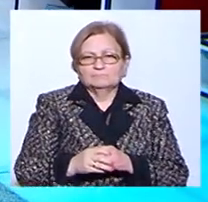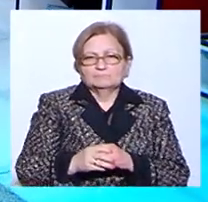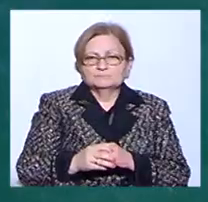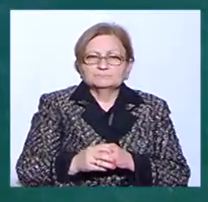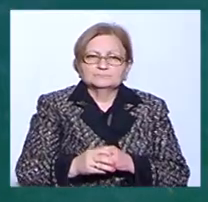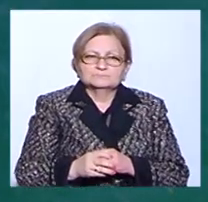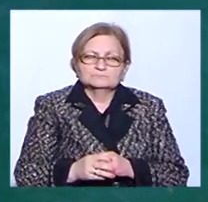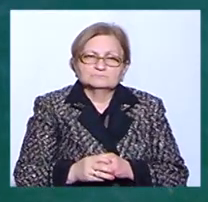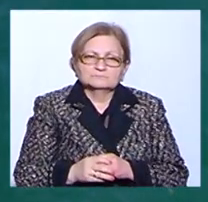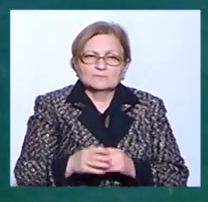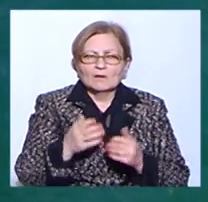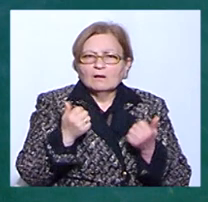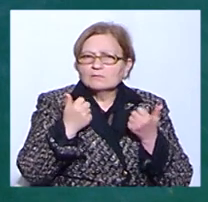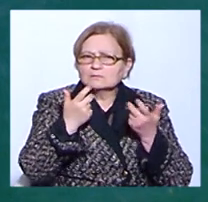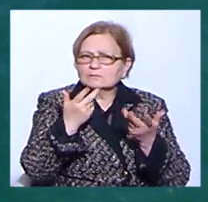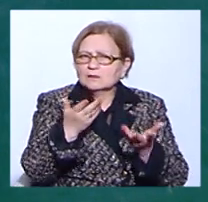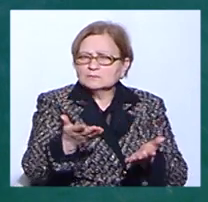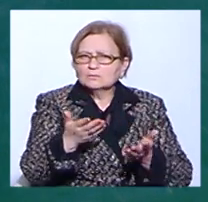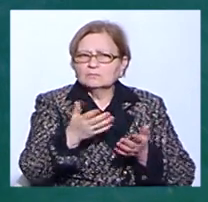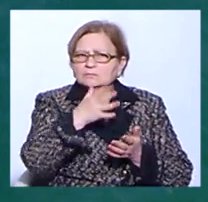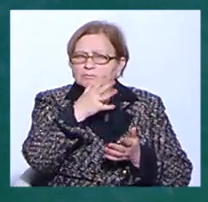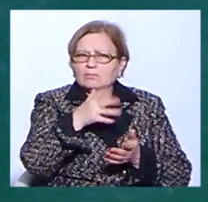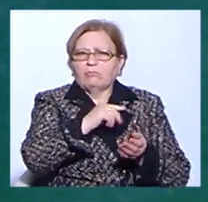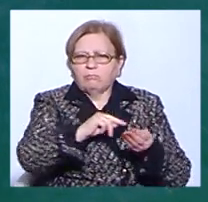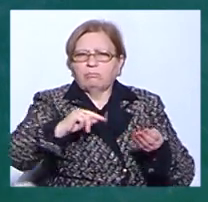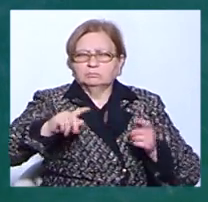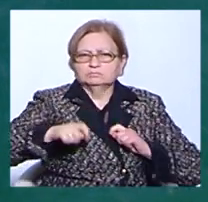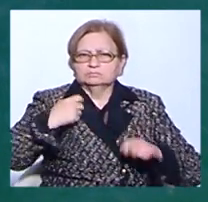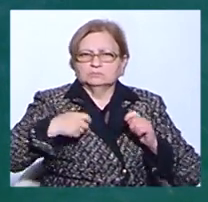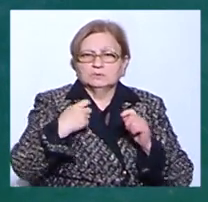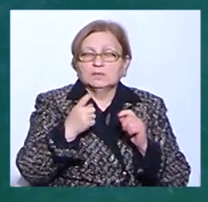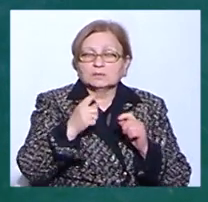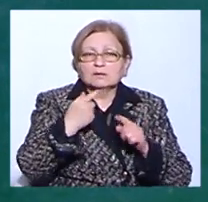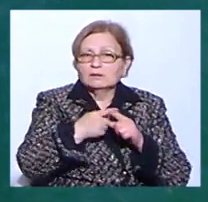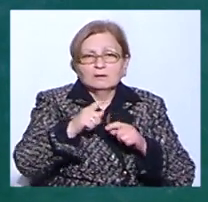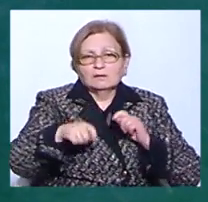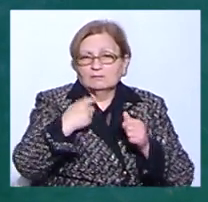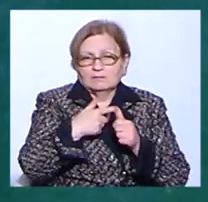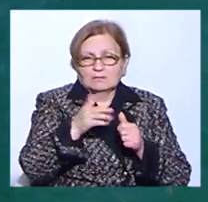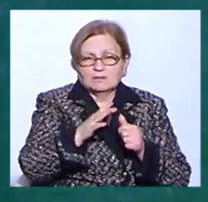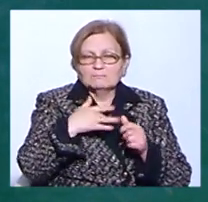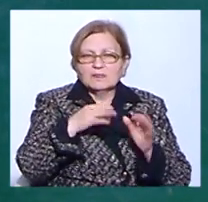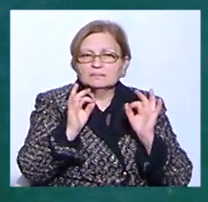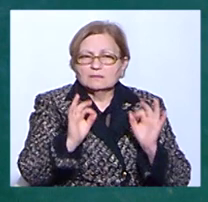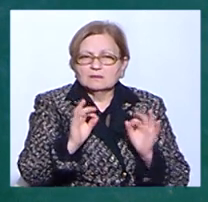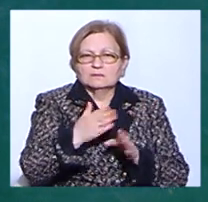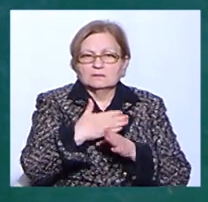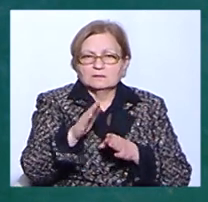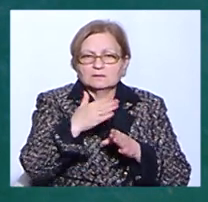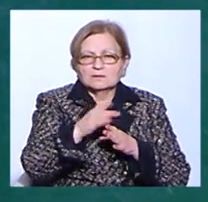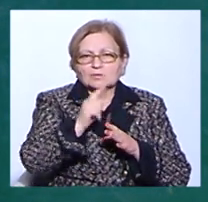თქვენ ცუდი ნათქვამია ხარჯავ ამდე დრო? არავითარ დროს არ ხარჯავ. ვაკეთებ იმას ნელა, რომ გაუგებარი ყველანაირი